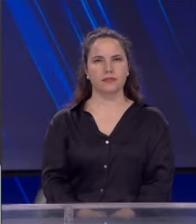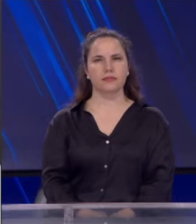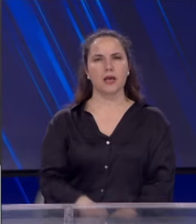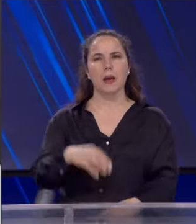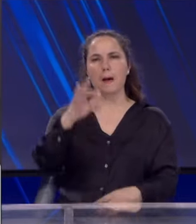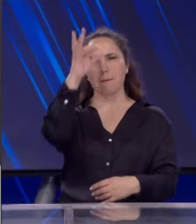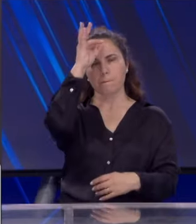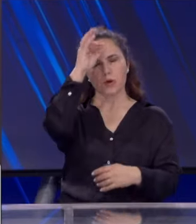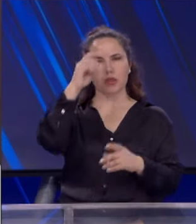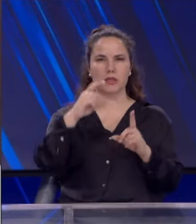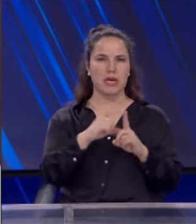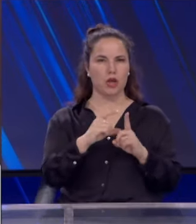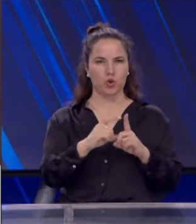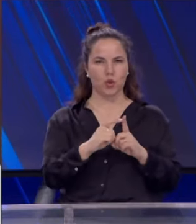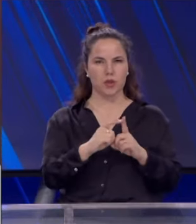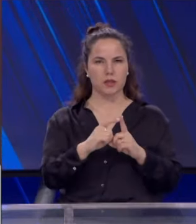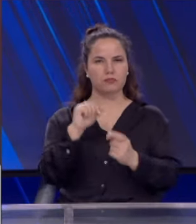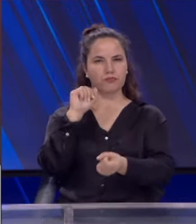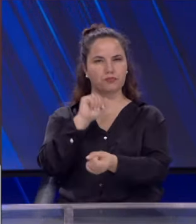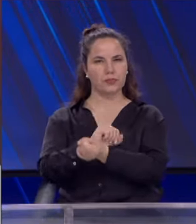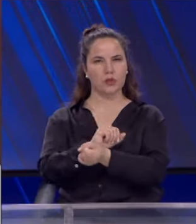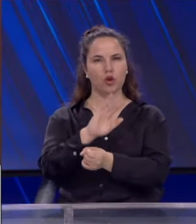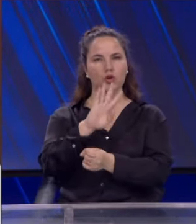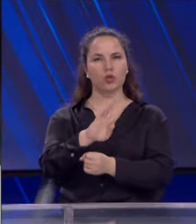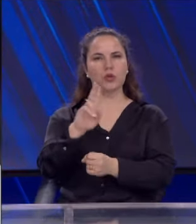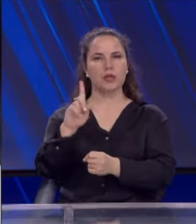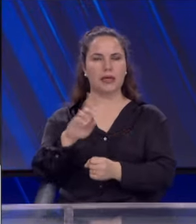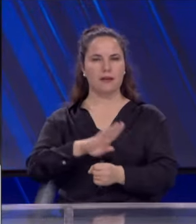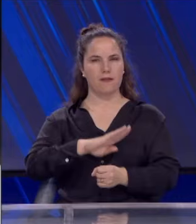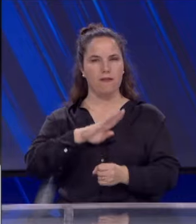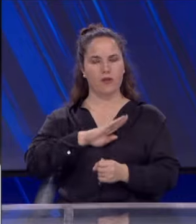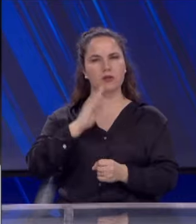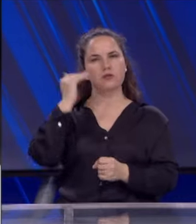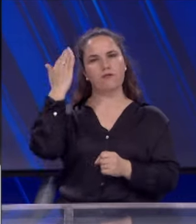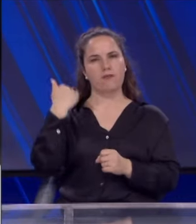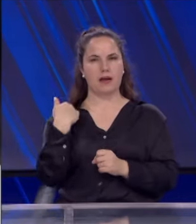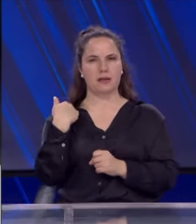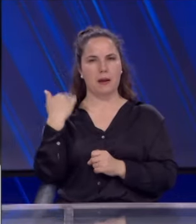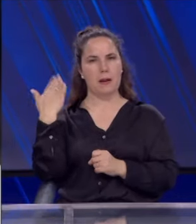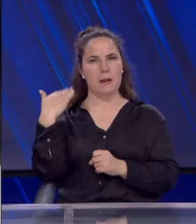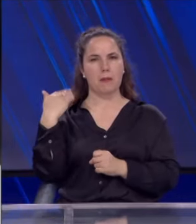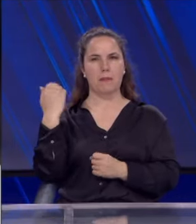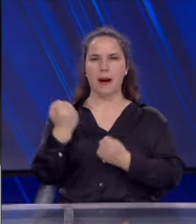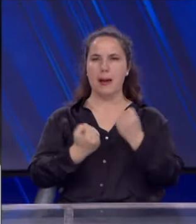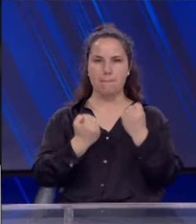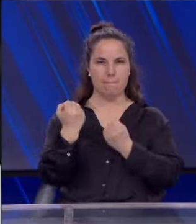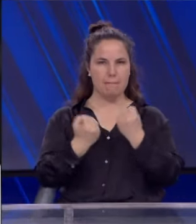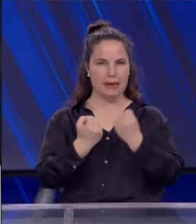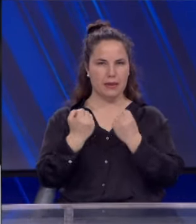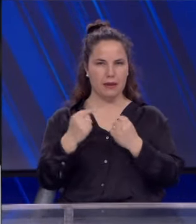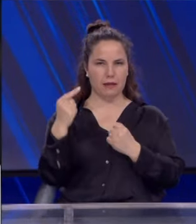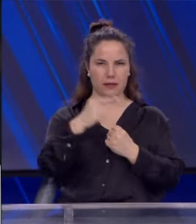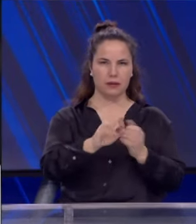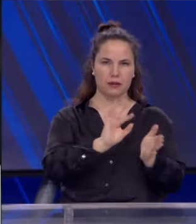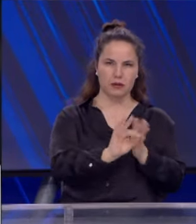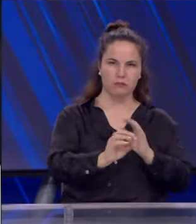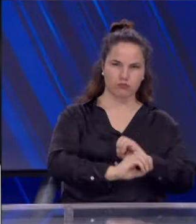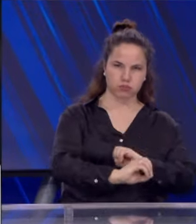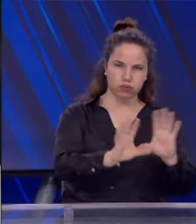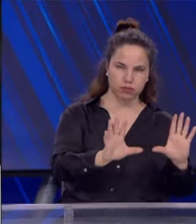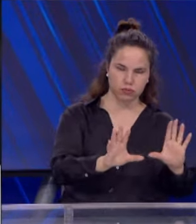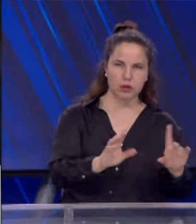Policia Durrësit ka arrestuar një 41 vjeçare pasi i vori flakën automjetit të ish partnerit të saj, ndërkohë që kishte planifikuar që t'i dishte edhe